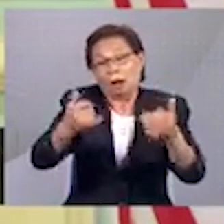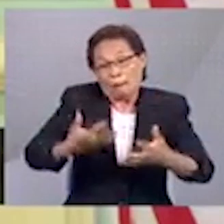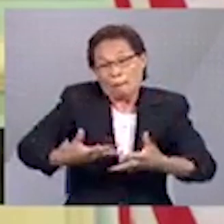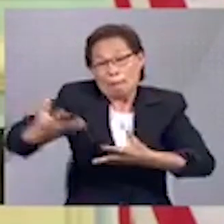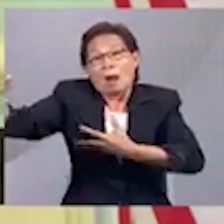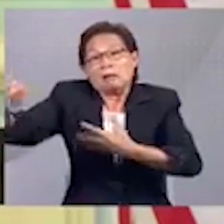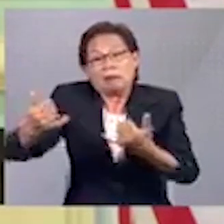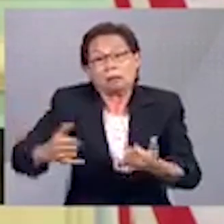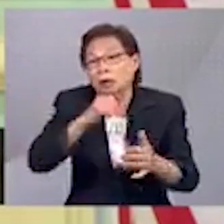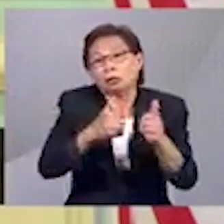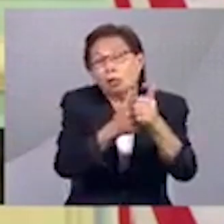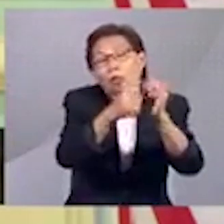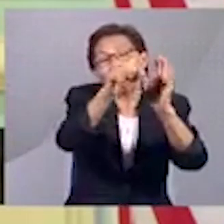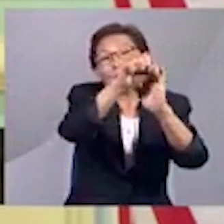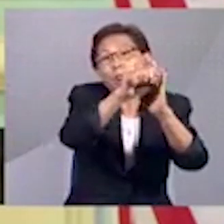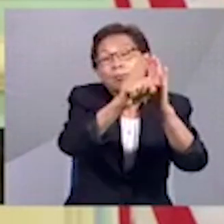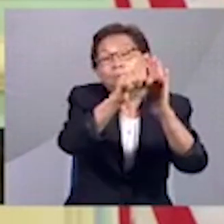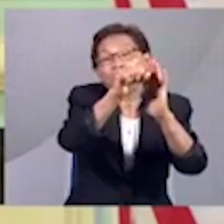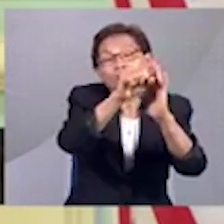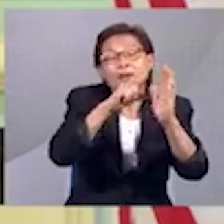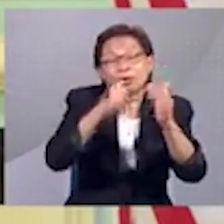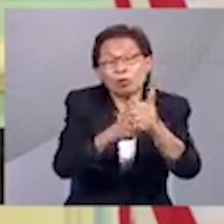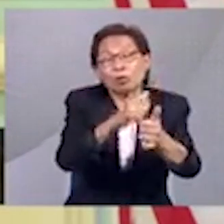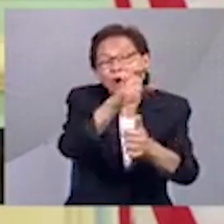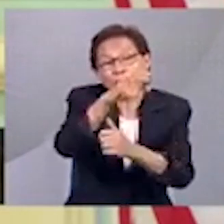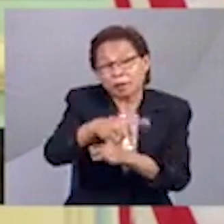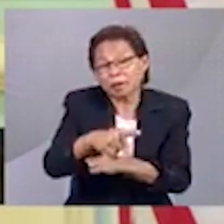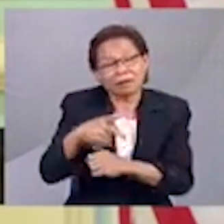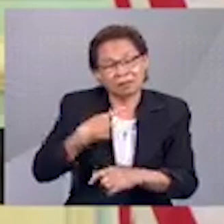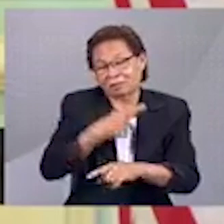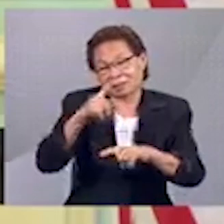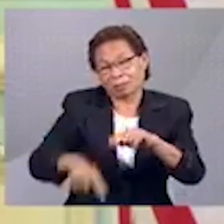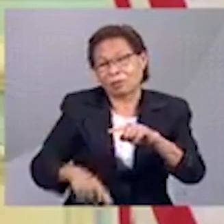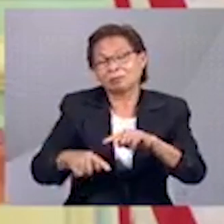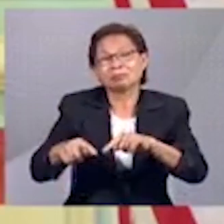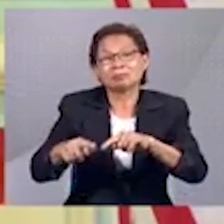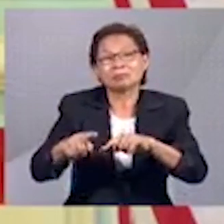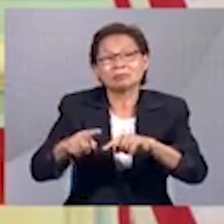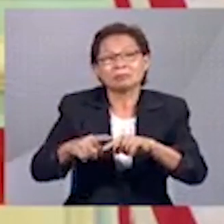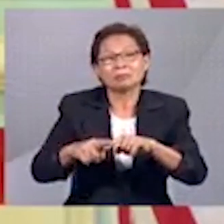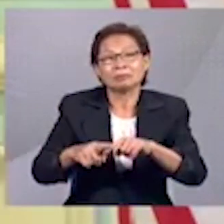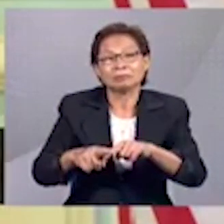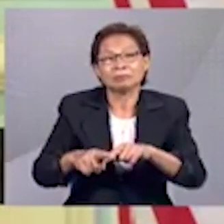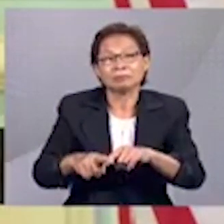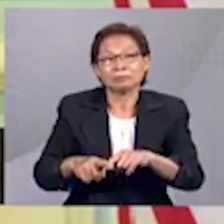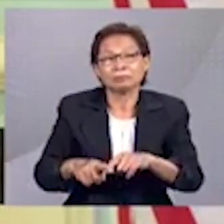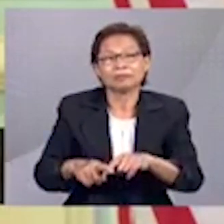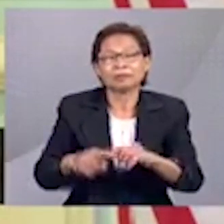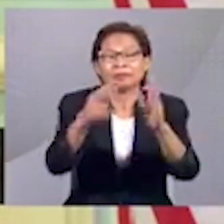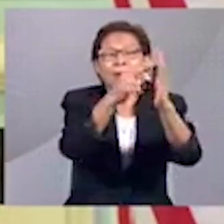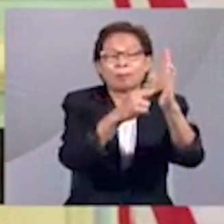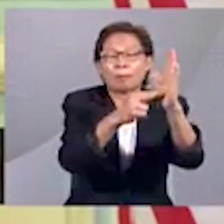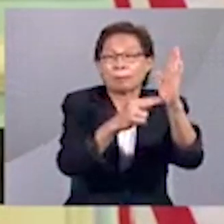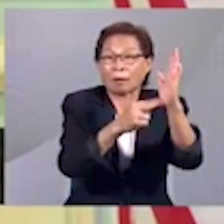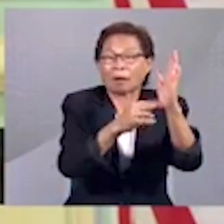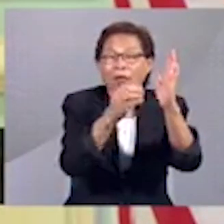ikut peraturan yang SOP yang kita keluarkan, kita tidak boleh mengambil tindakan kerana peraturan-peraturan hanya